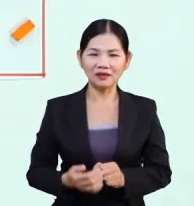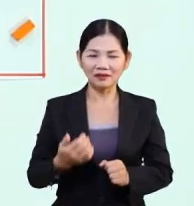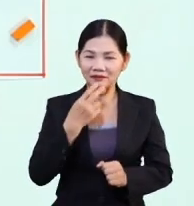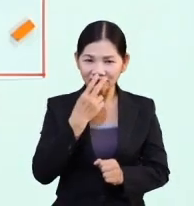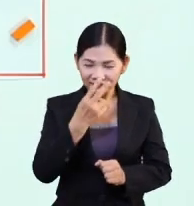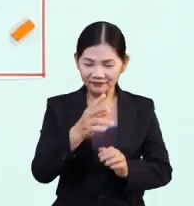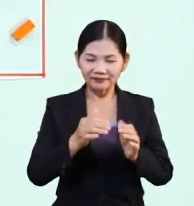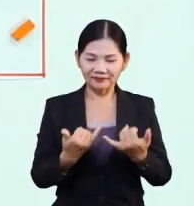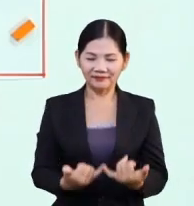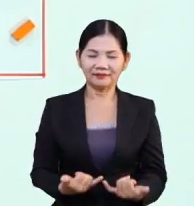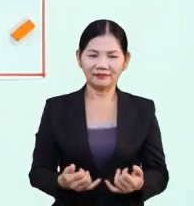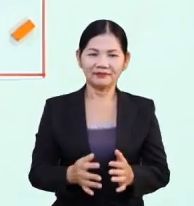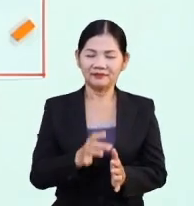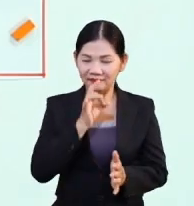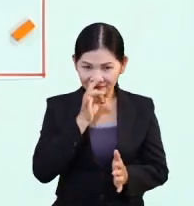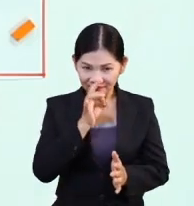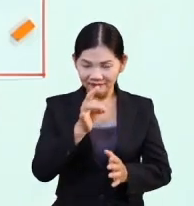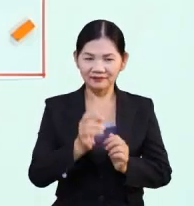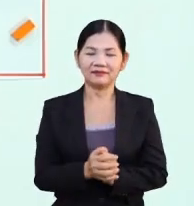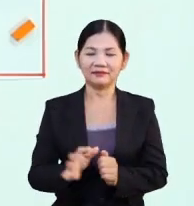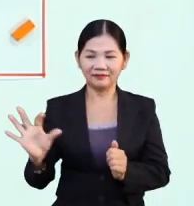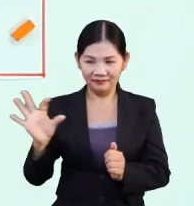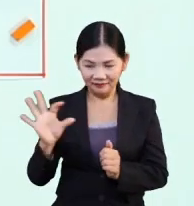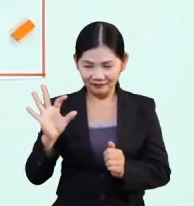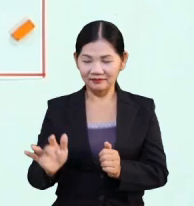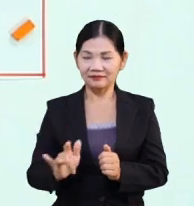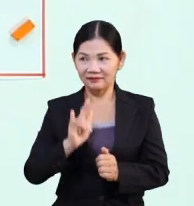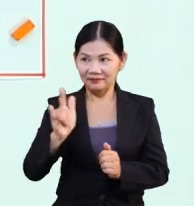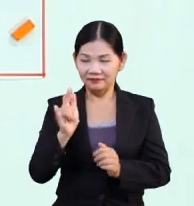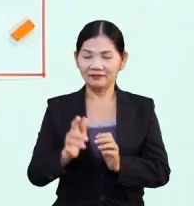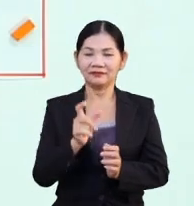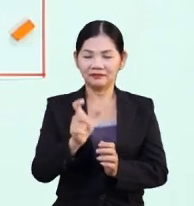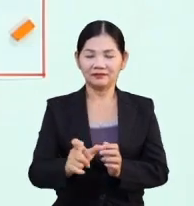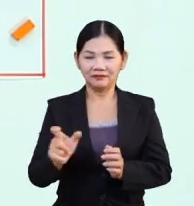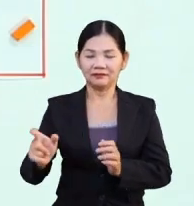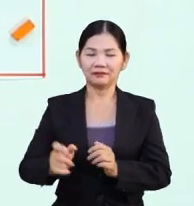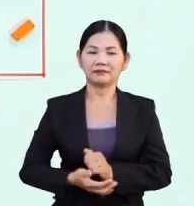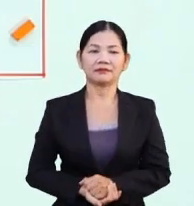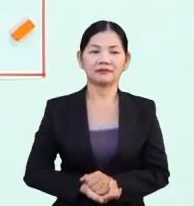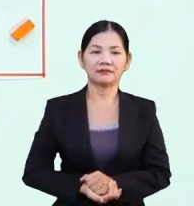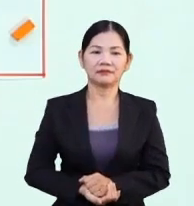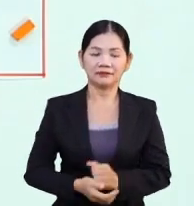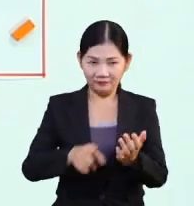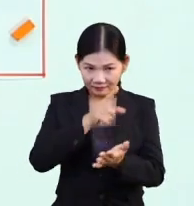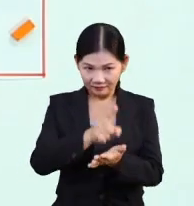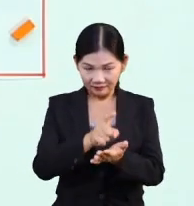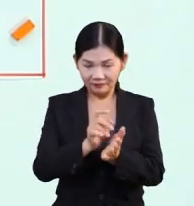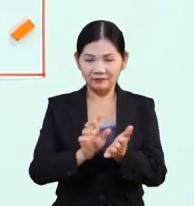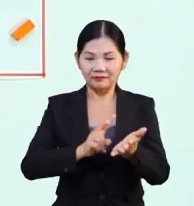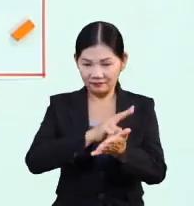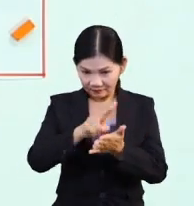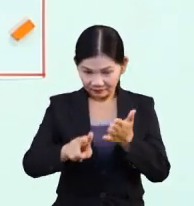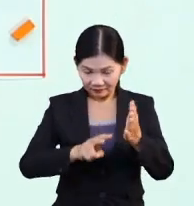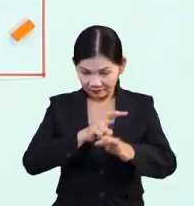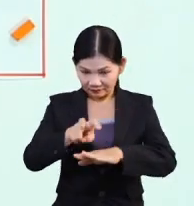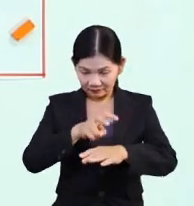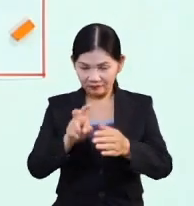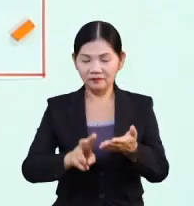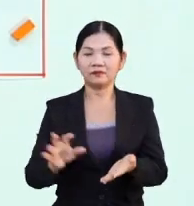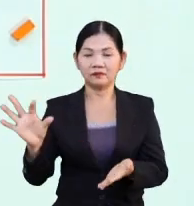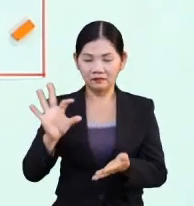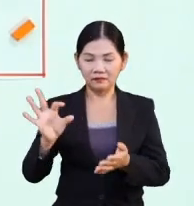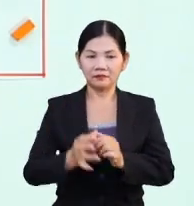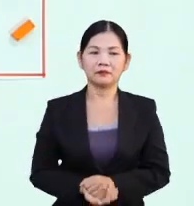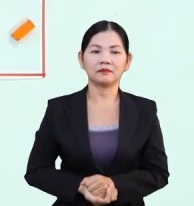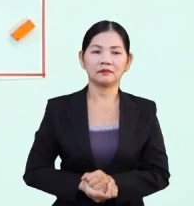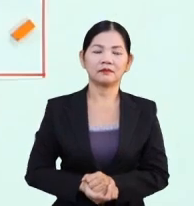មថាបច្ចុប្បន្ននេះប្រកាសជាមានបង្គន់អនាម័យប្រើប្រាស់គ្រប់គ្នាណាកូនចាសំខាន់កូនត្រូវថែរក្សាអនាម័យបង្គន់នោះផង